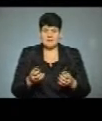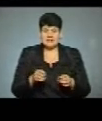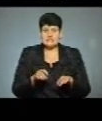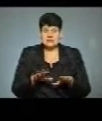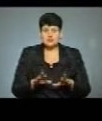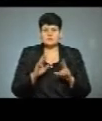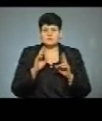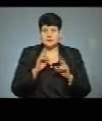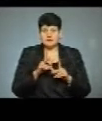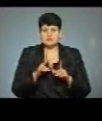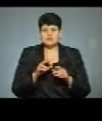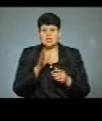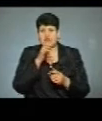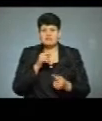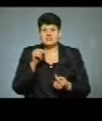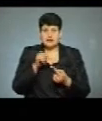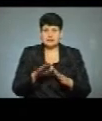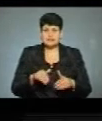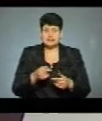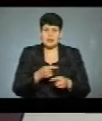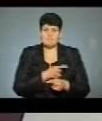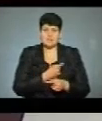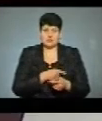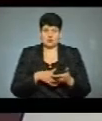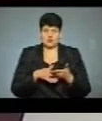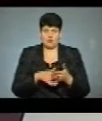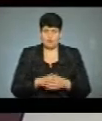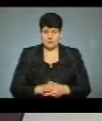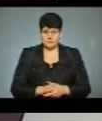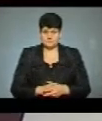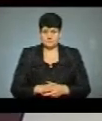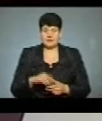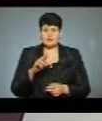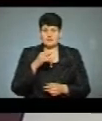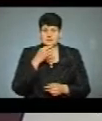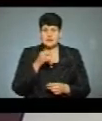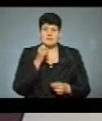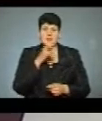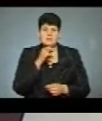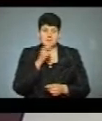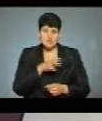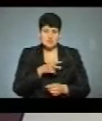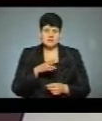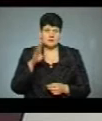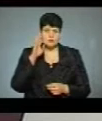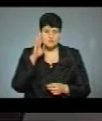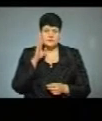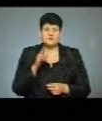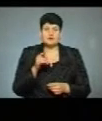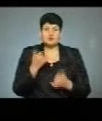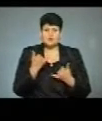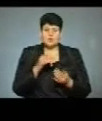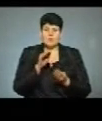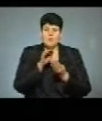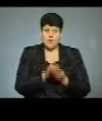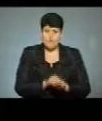щодо неналежного чи невчасного надання медичної допомоги. Як повідомила племінниця померлого Лорітта Бобак, сьогодні